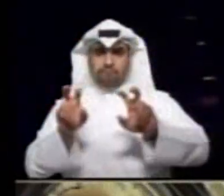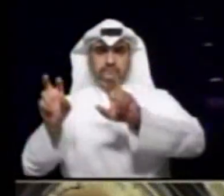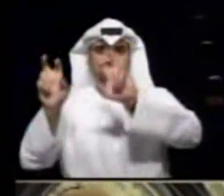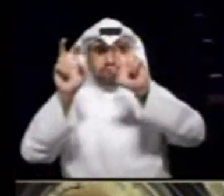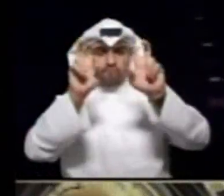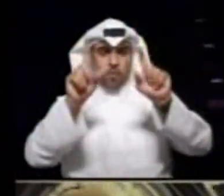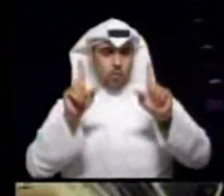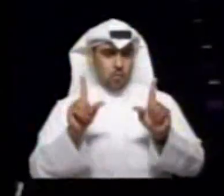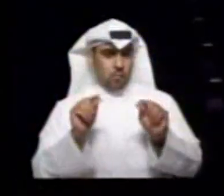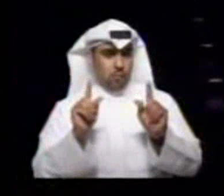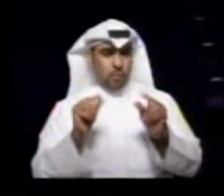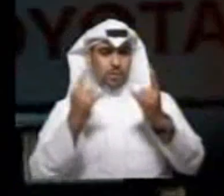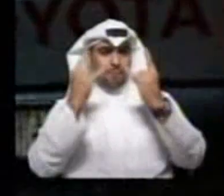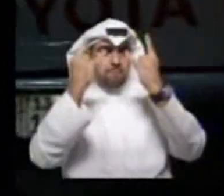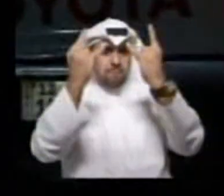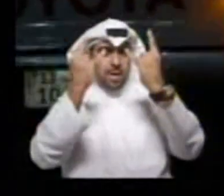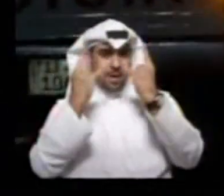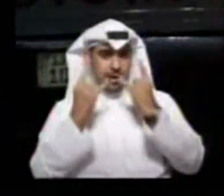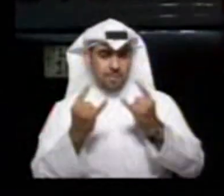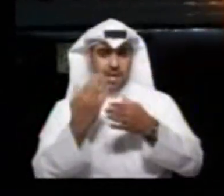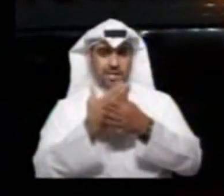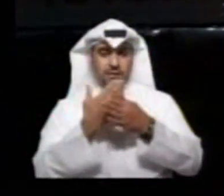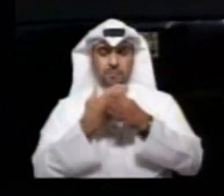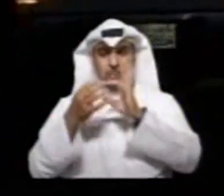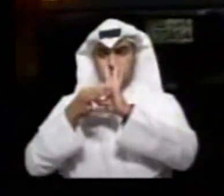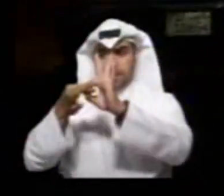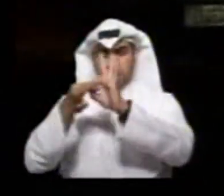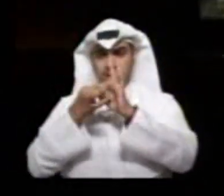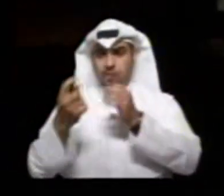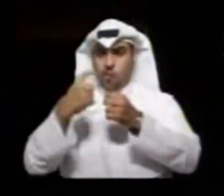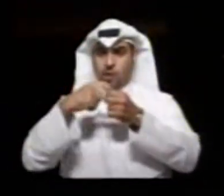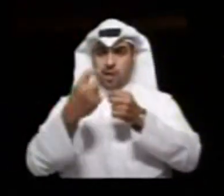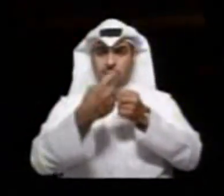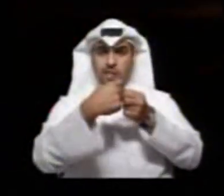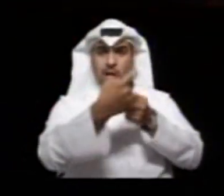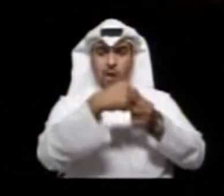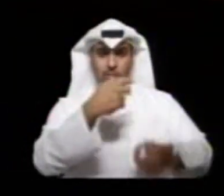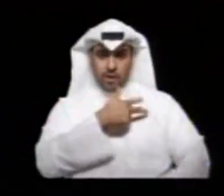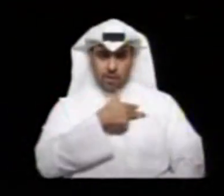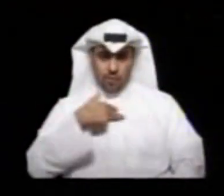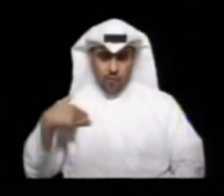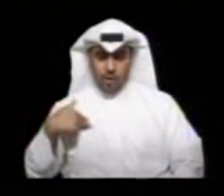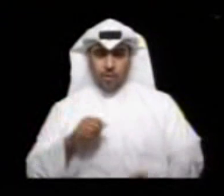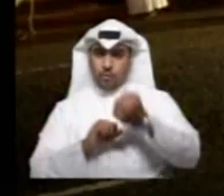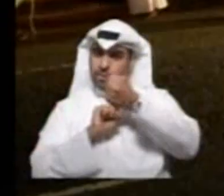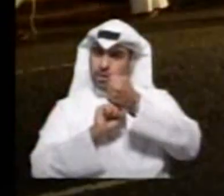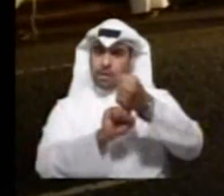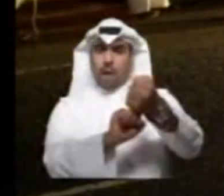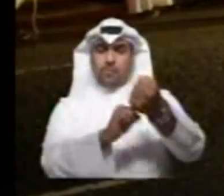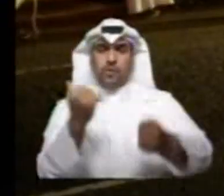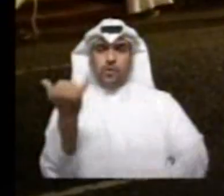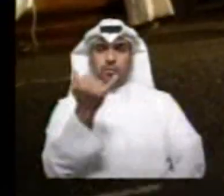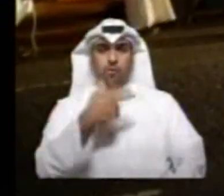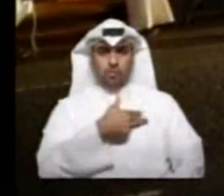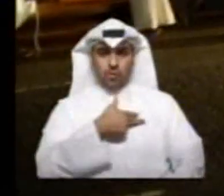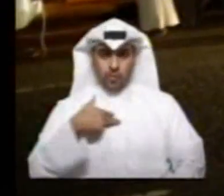عمليات الطوارئ، وذلك يأتي ضمن إطار التنسيق والتعاون المشترك لتقديم كل أوجه الدعم والإسناد لأجهزة